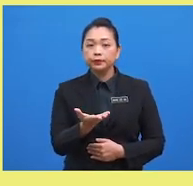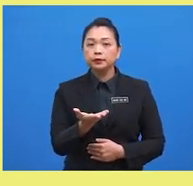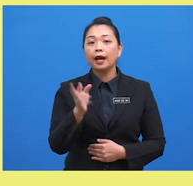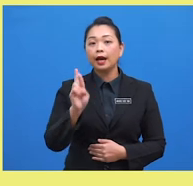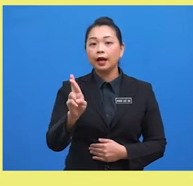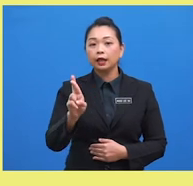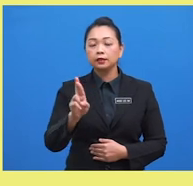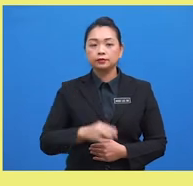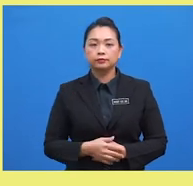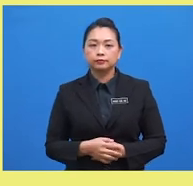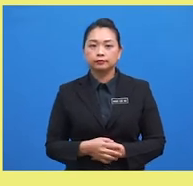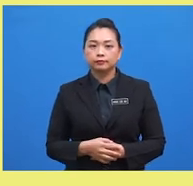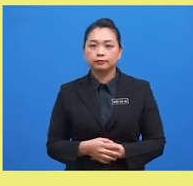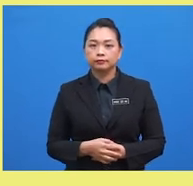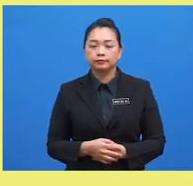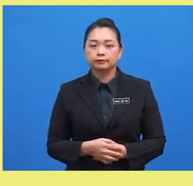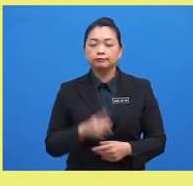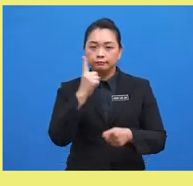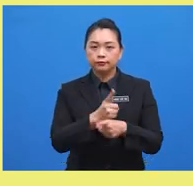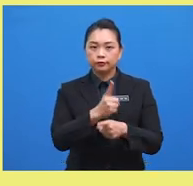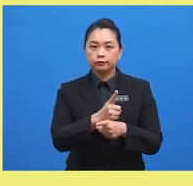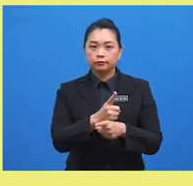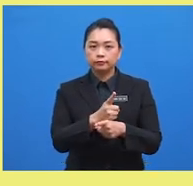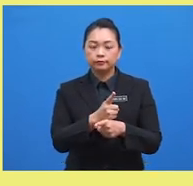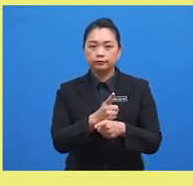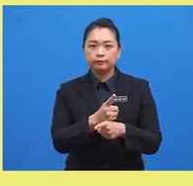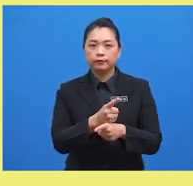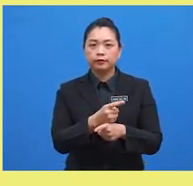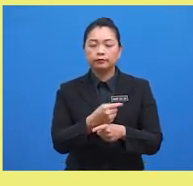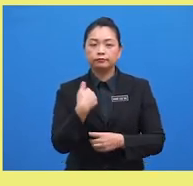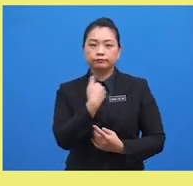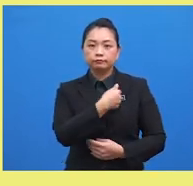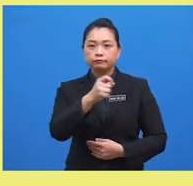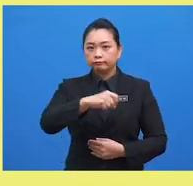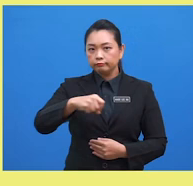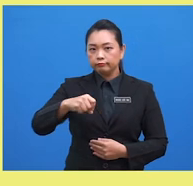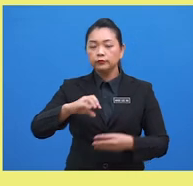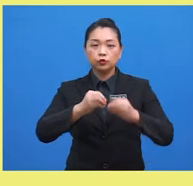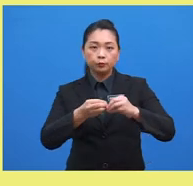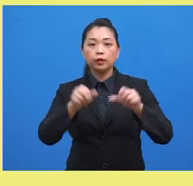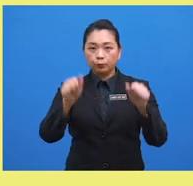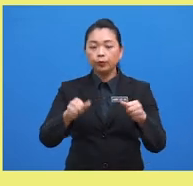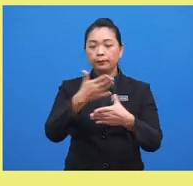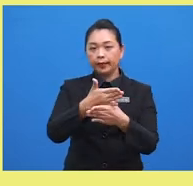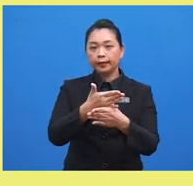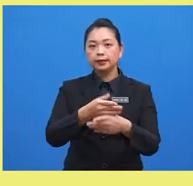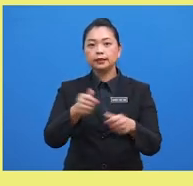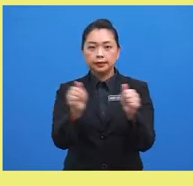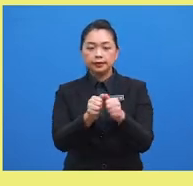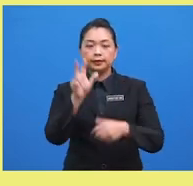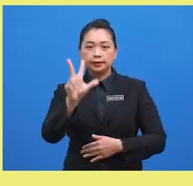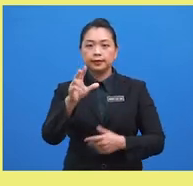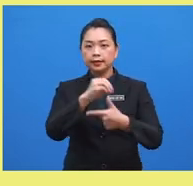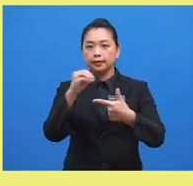unsur-unsur bagi set R? Betul. Kita nyatakan nombor yang boleh dibahagi tepat dengan